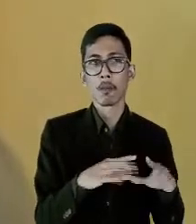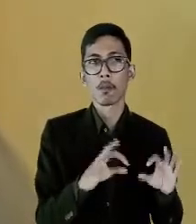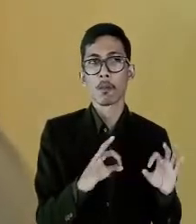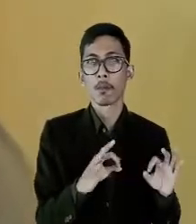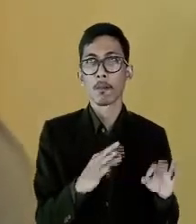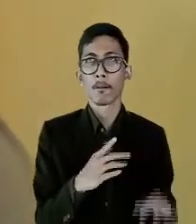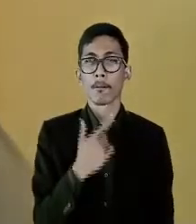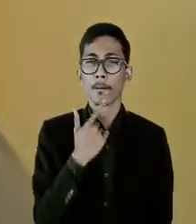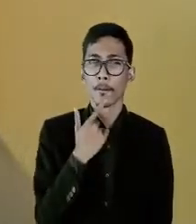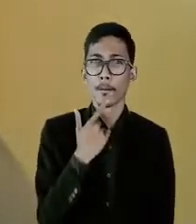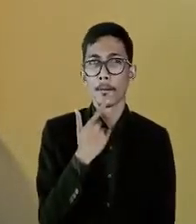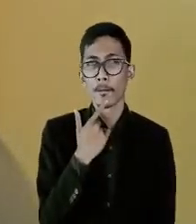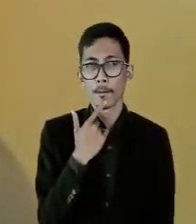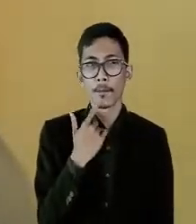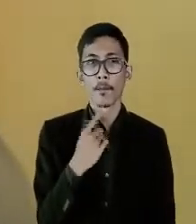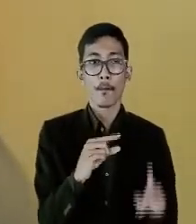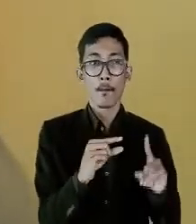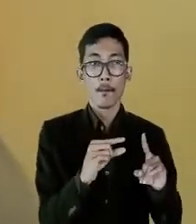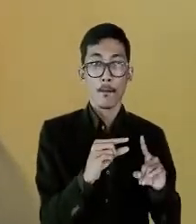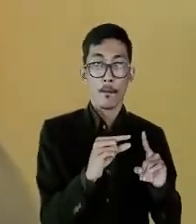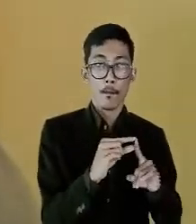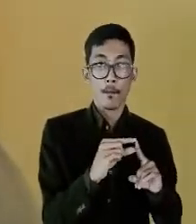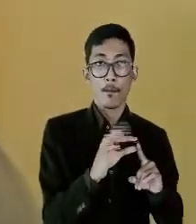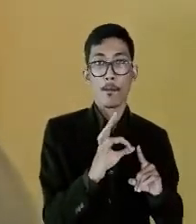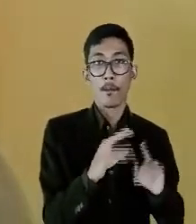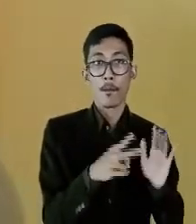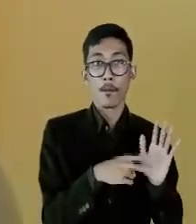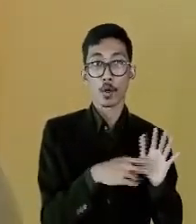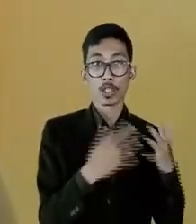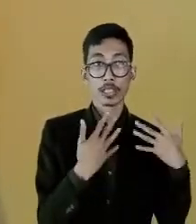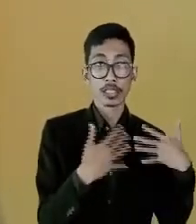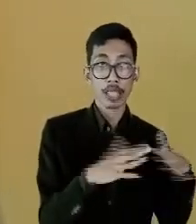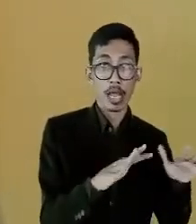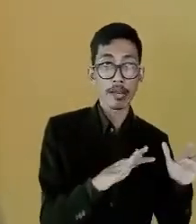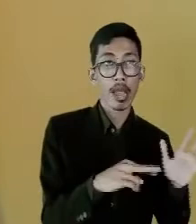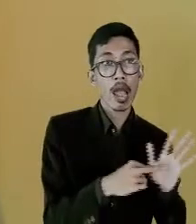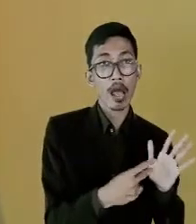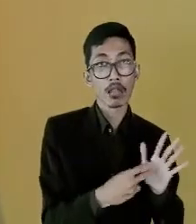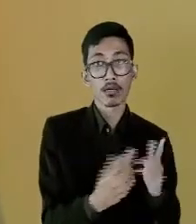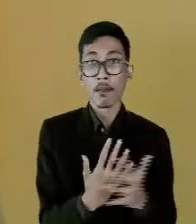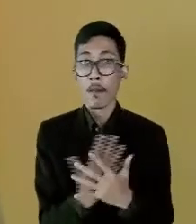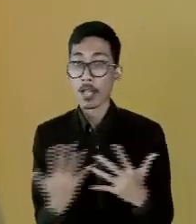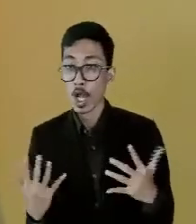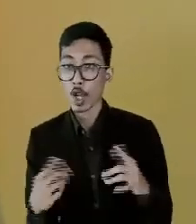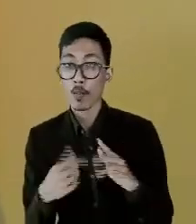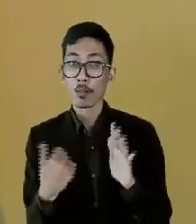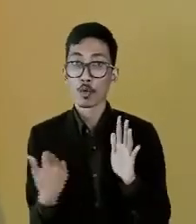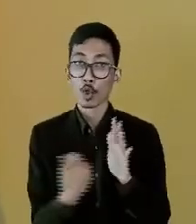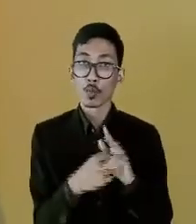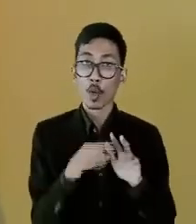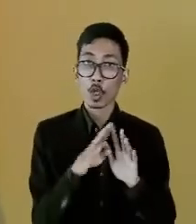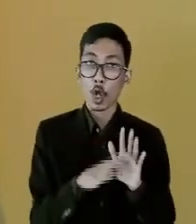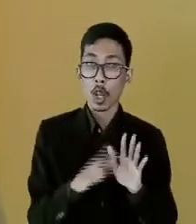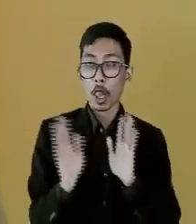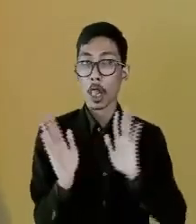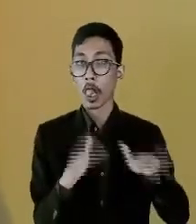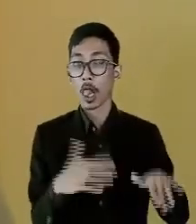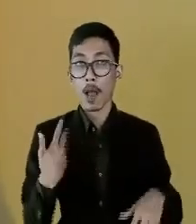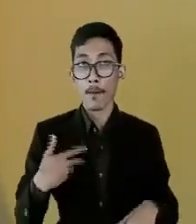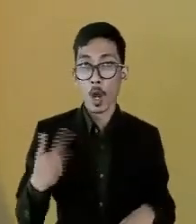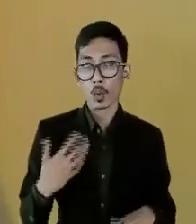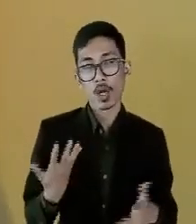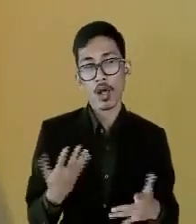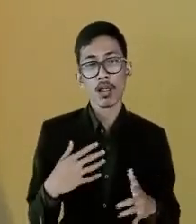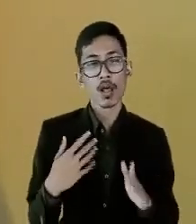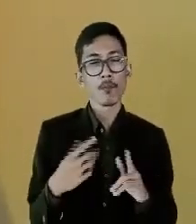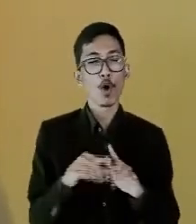bukan berarti PON selesai, lalu protokol kesehatan juga selesai. Tetapi mari, kalau